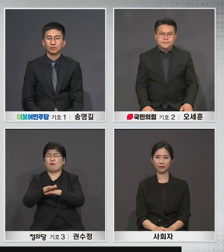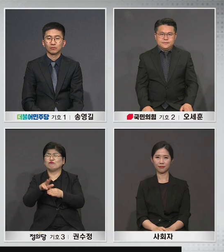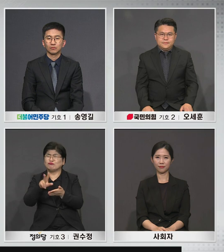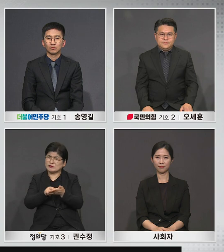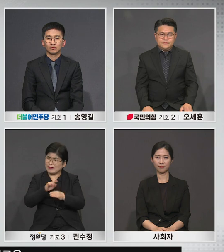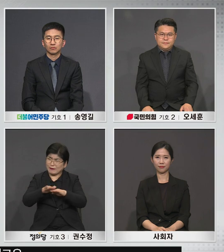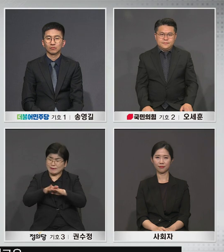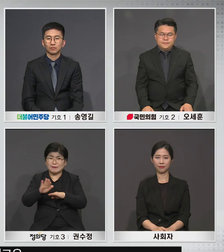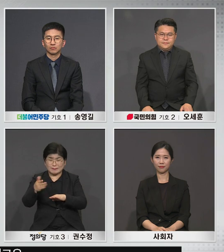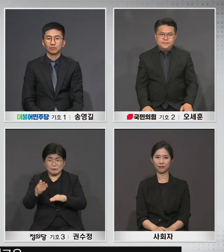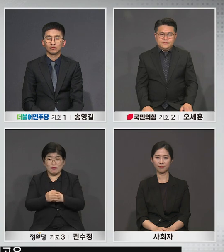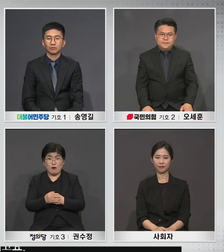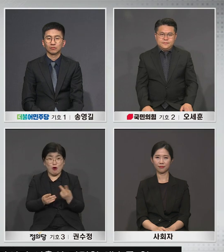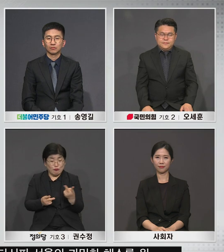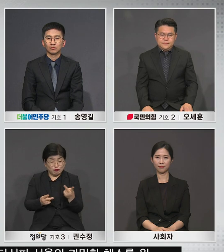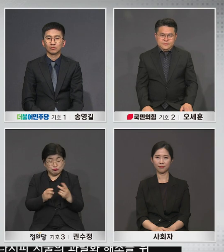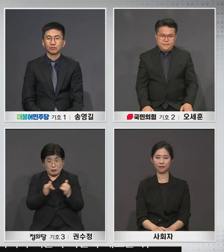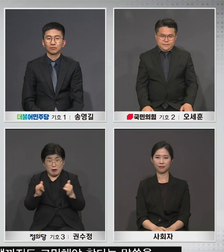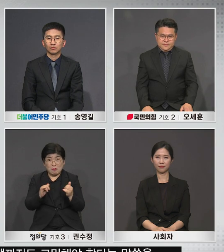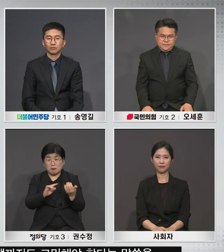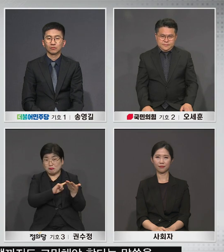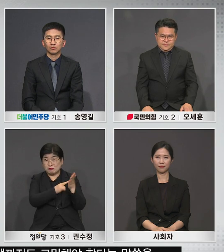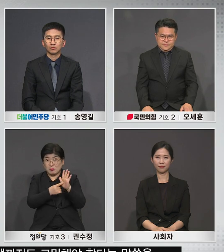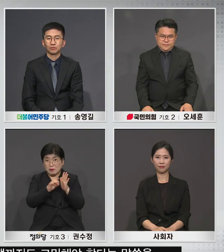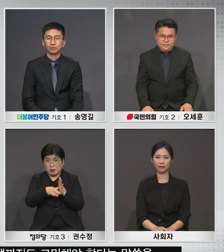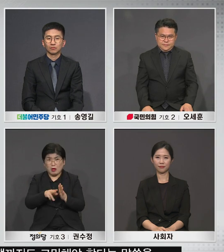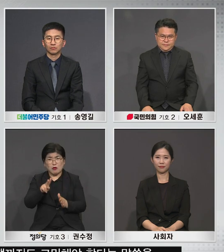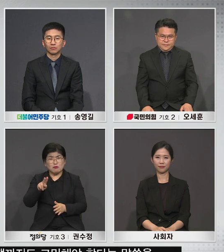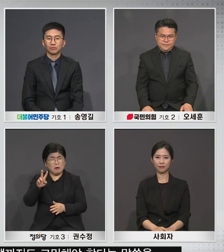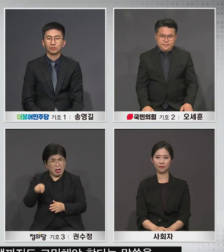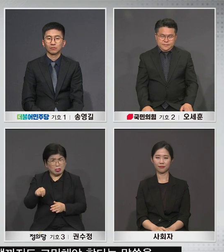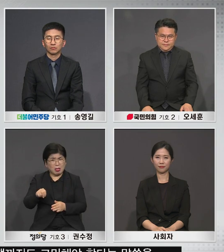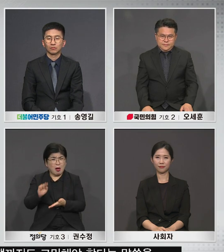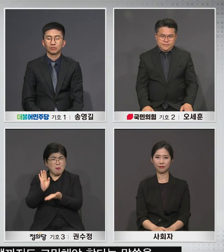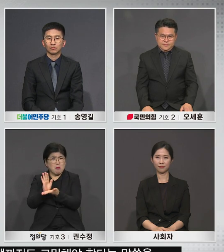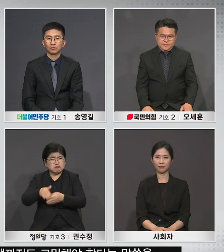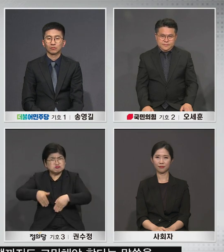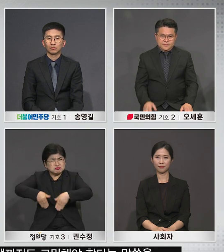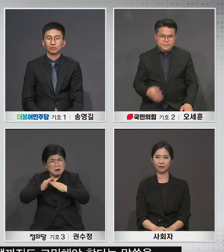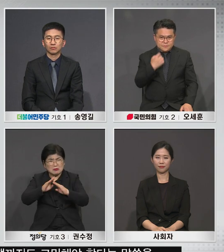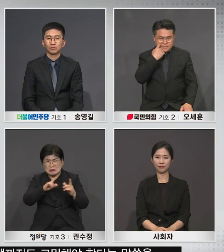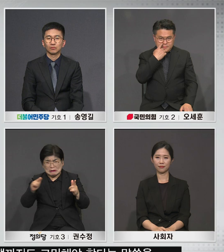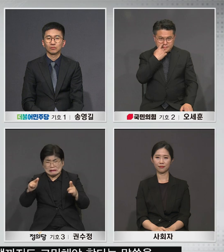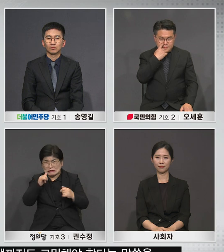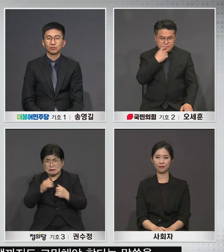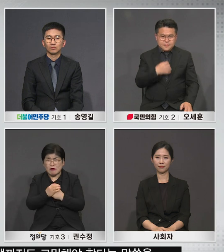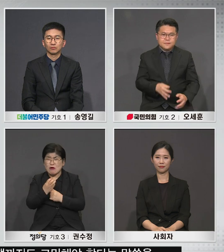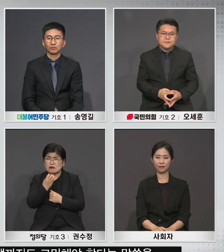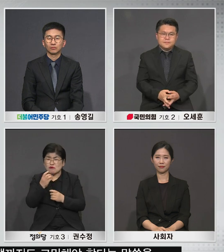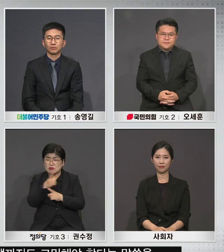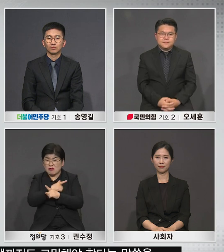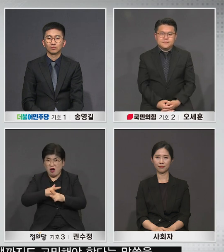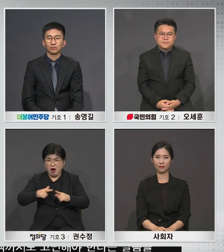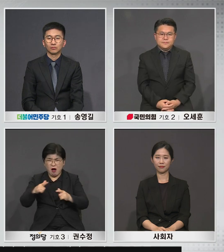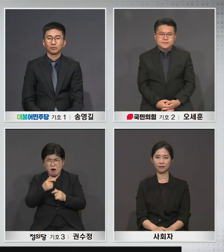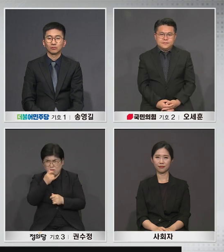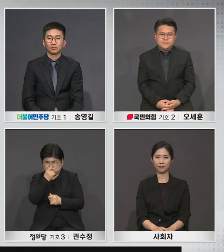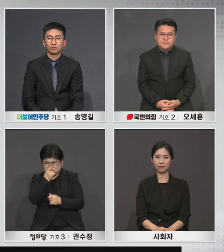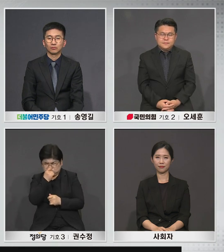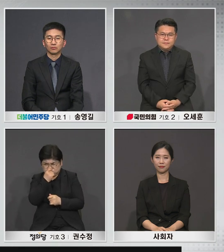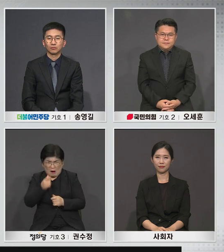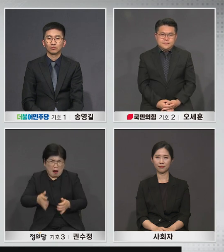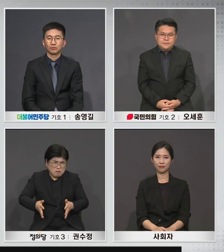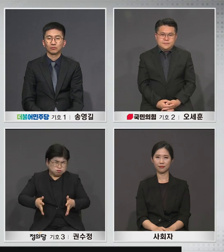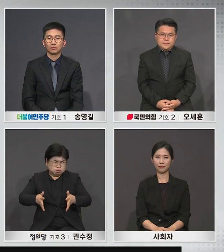후보께서 내시는 많은 정책들 중에서는 유엔 본부 설치나 이런 것들을 통해서 서울의 과민화를 계속 부추기고 또한 높이